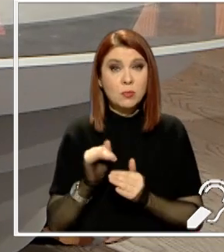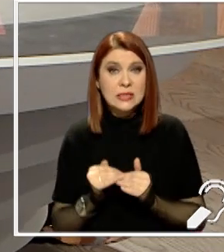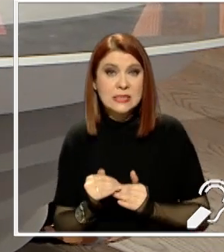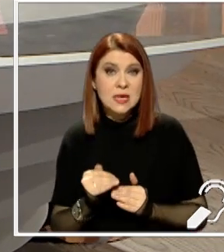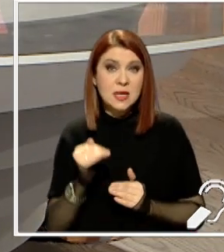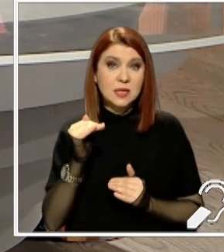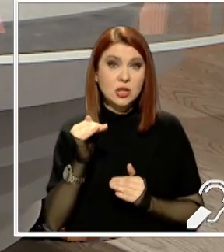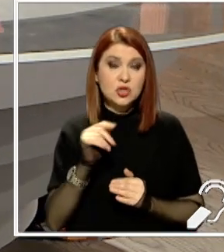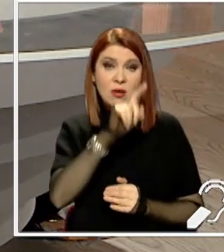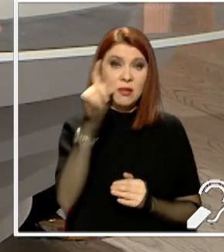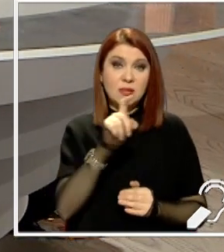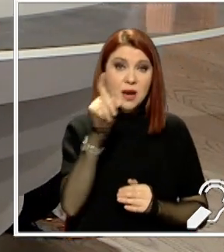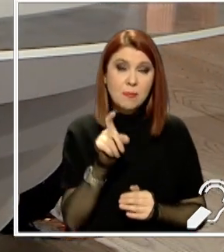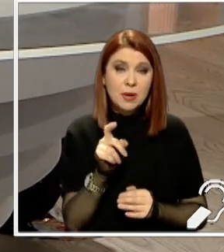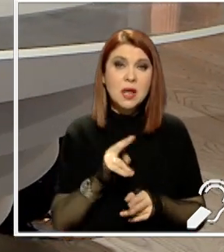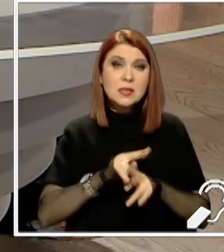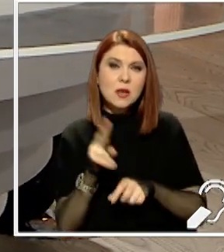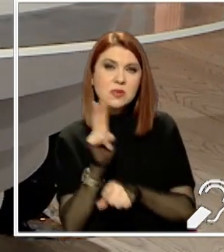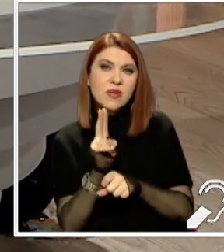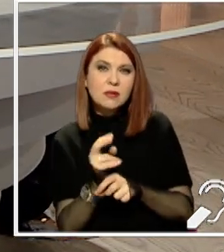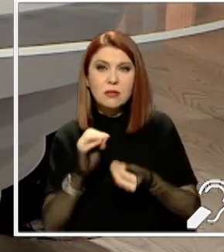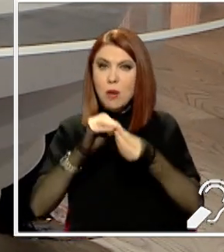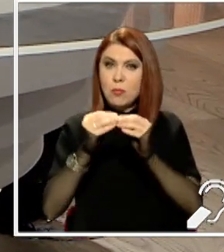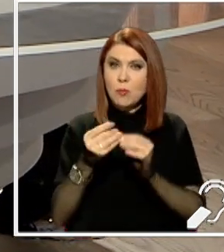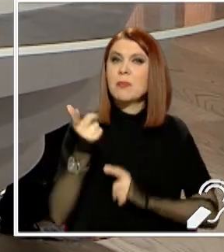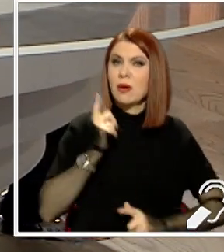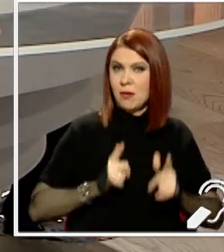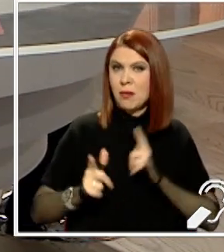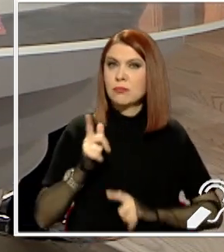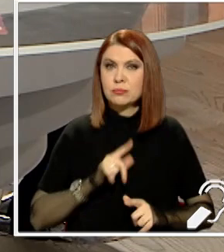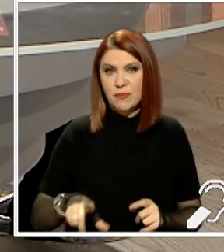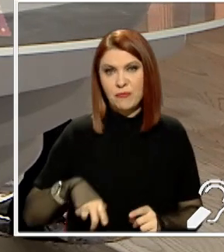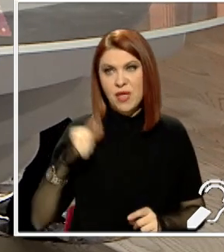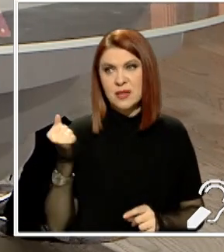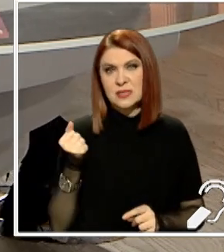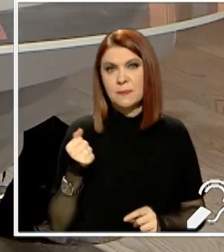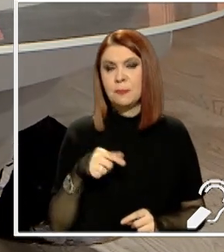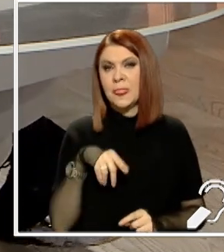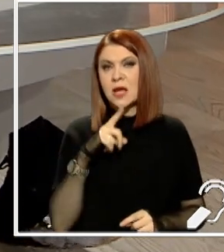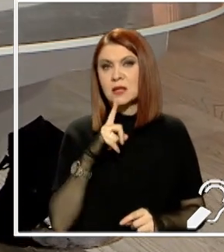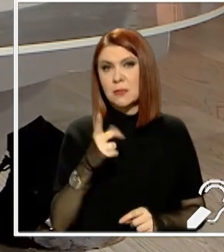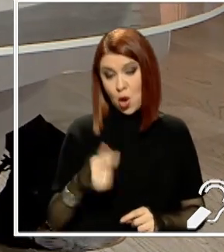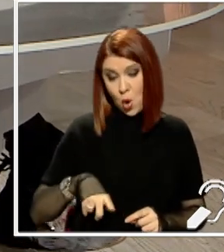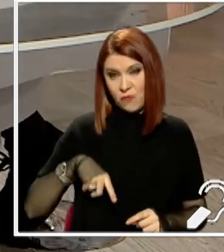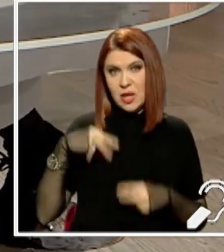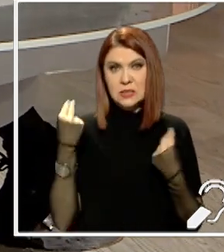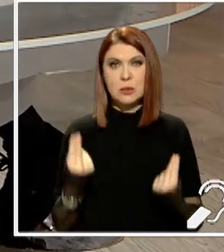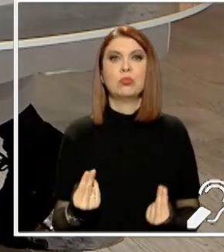sau, anumite întrebări sau să pună sub lupă anumite probleme care ne afectează. Tema O viață